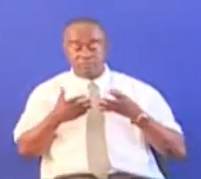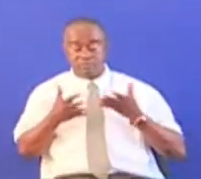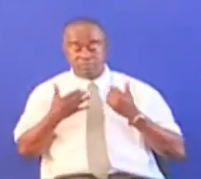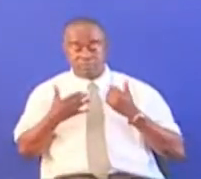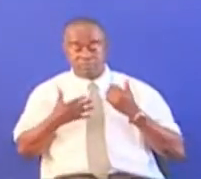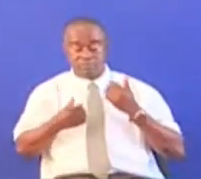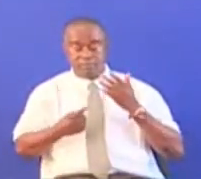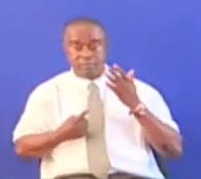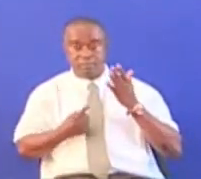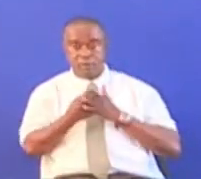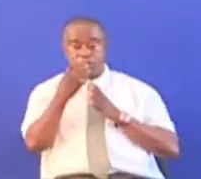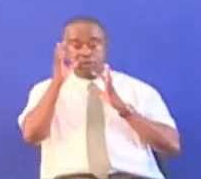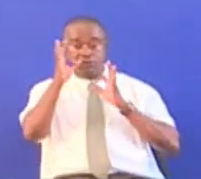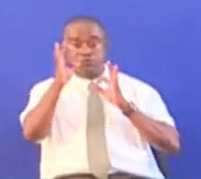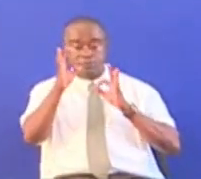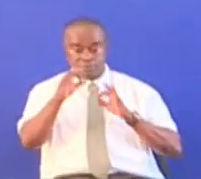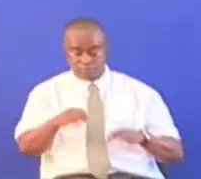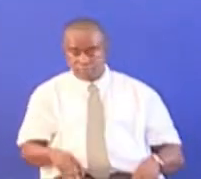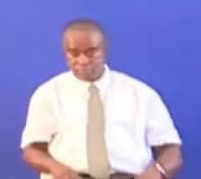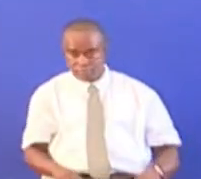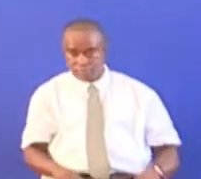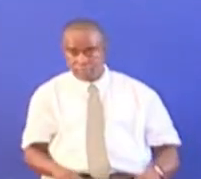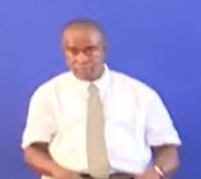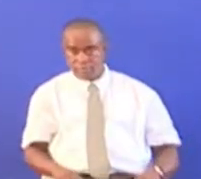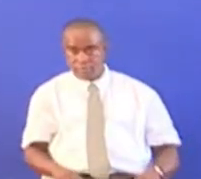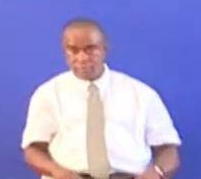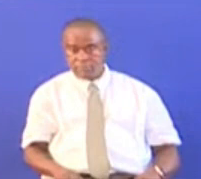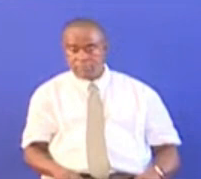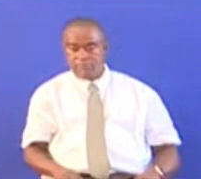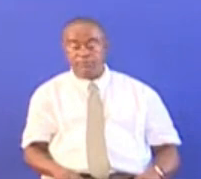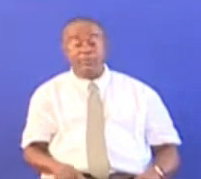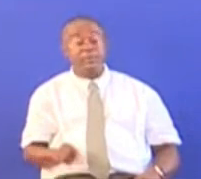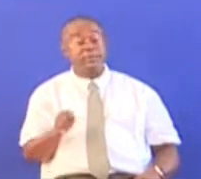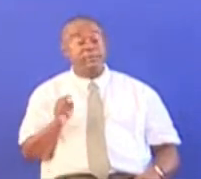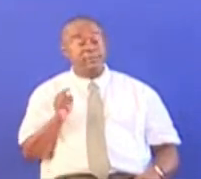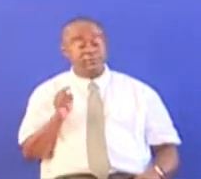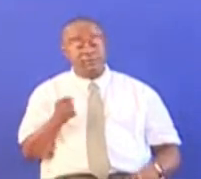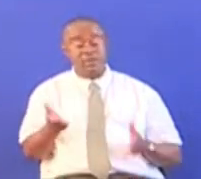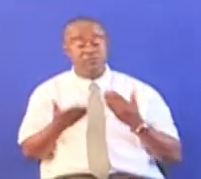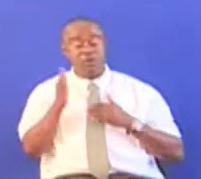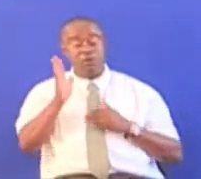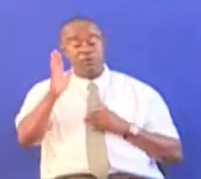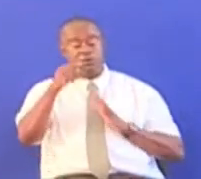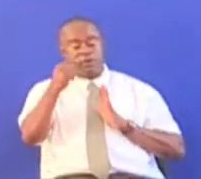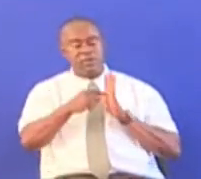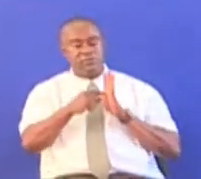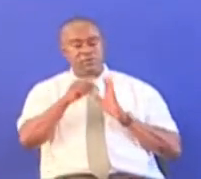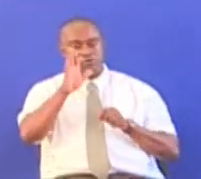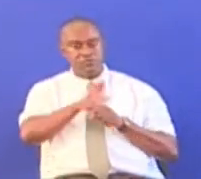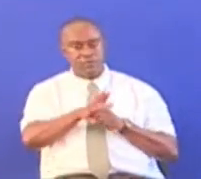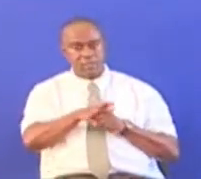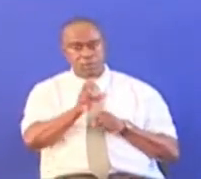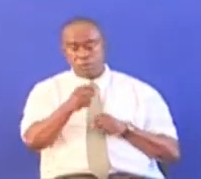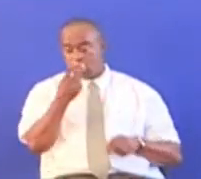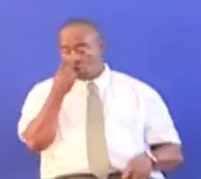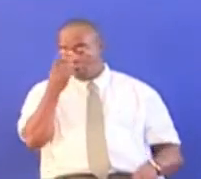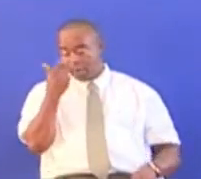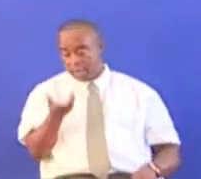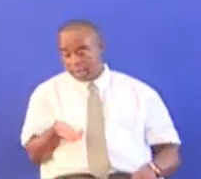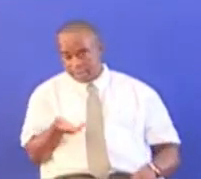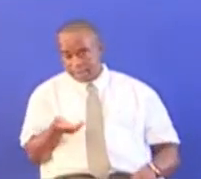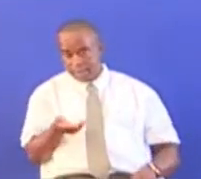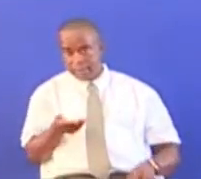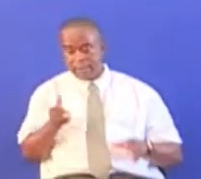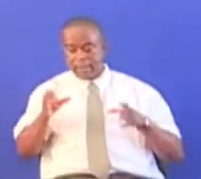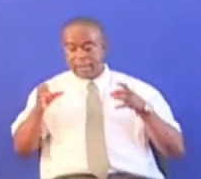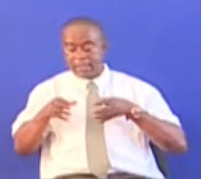zinaonekana zina mashiko kweli kweli, na vigezo vingine vingi ambavyo wameziweka